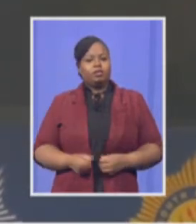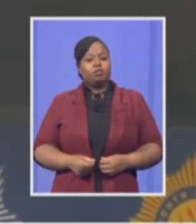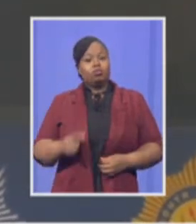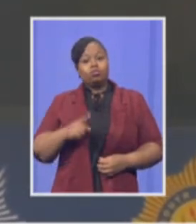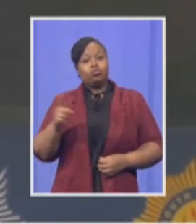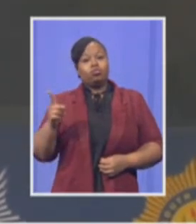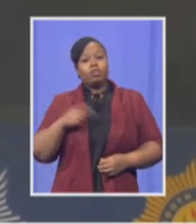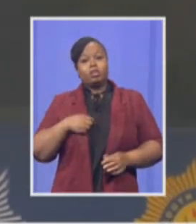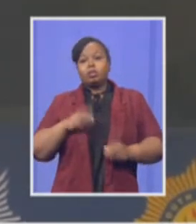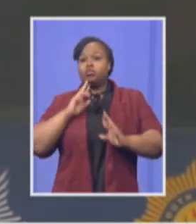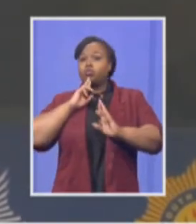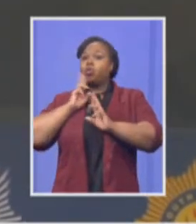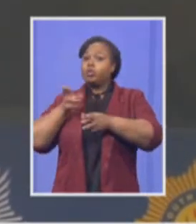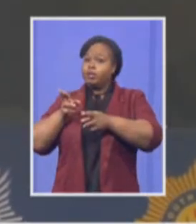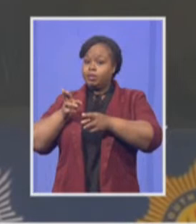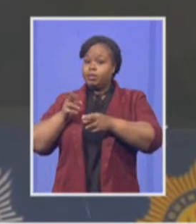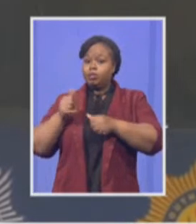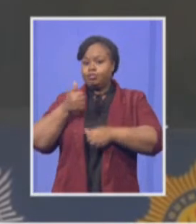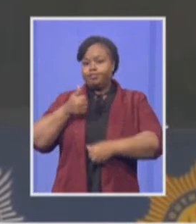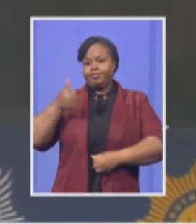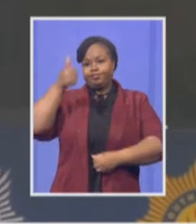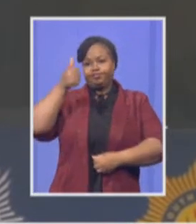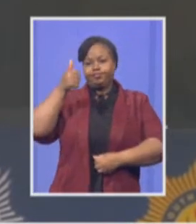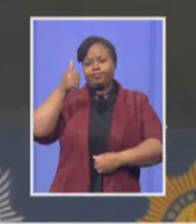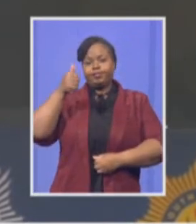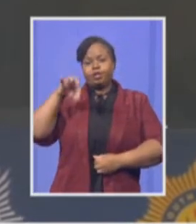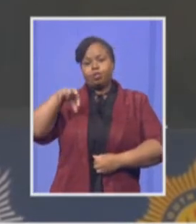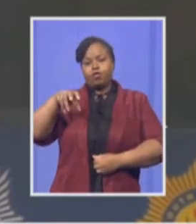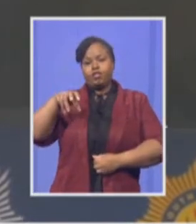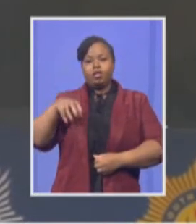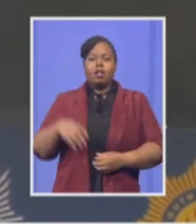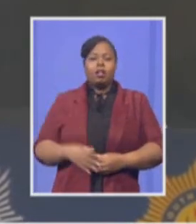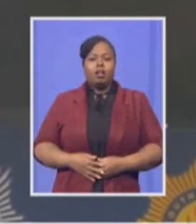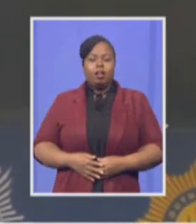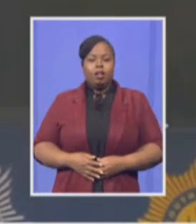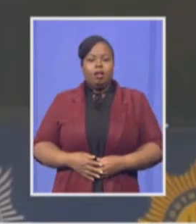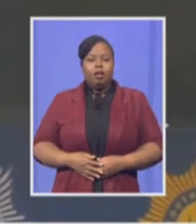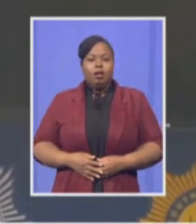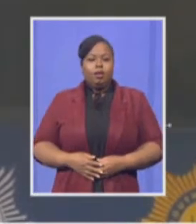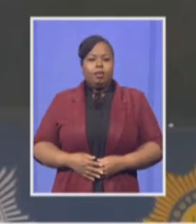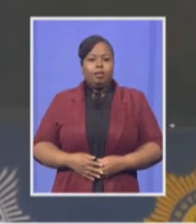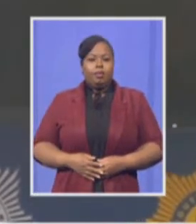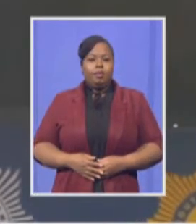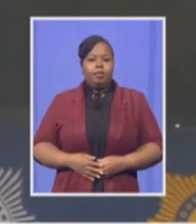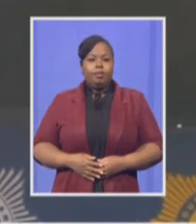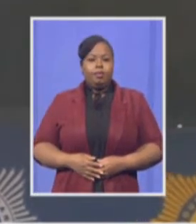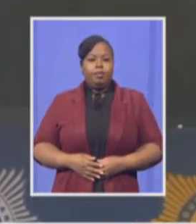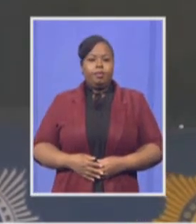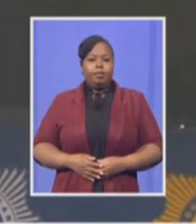ukuwaceba ku-commissioner u-provincial commissioner, nikwazi ukuwaceba